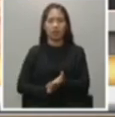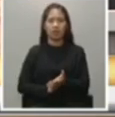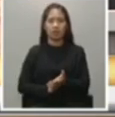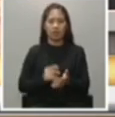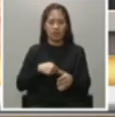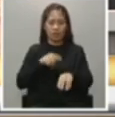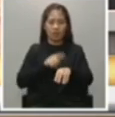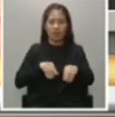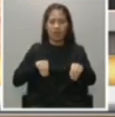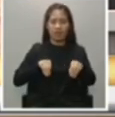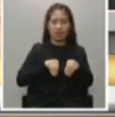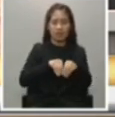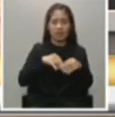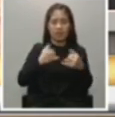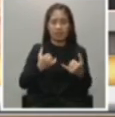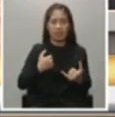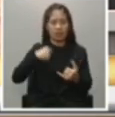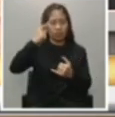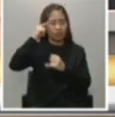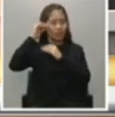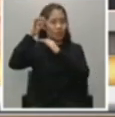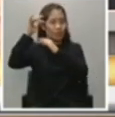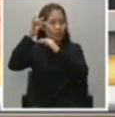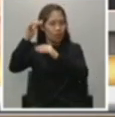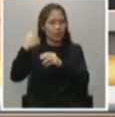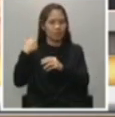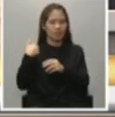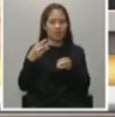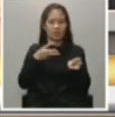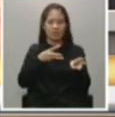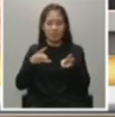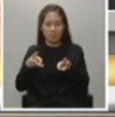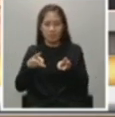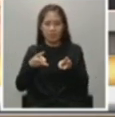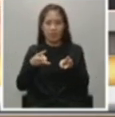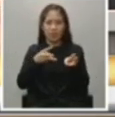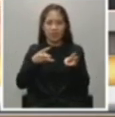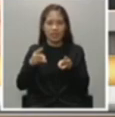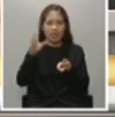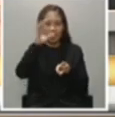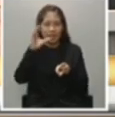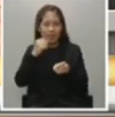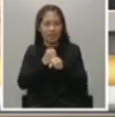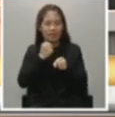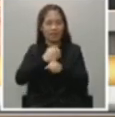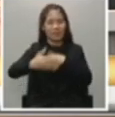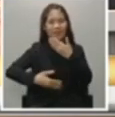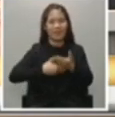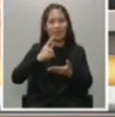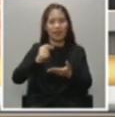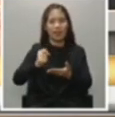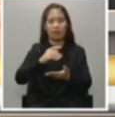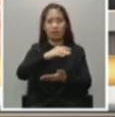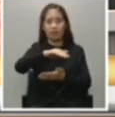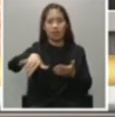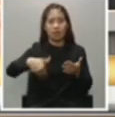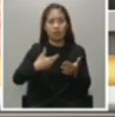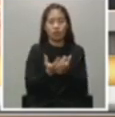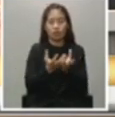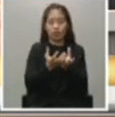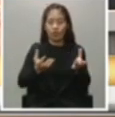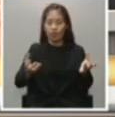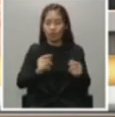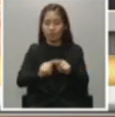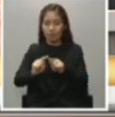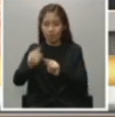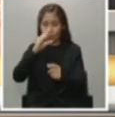ใกล้และหวังว่าจะมีทางออกโดยเร็วต่อประเด็นนี้และต่อการเปิดตลาดทั้งหมดของไทยต่อสินค้าข้างต้น